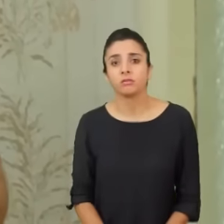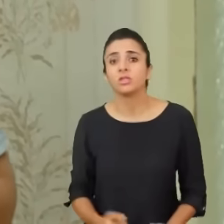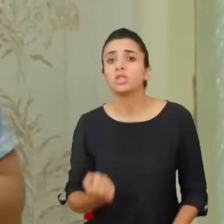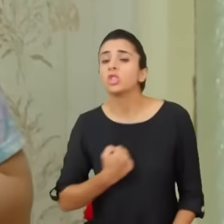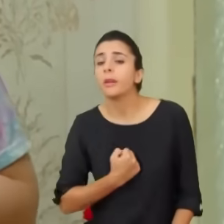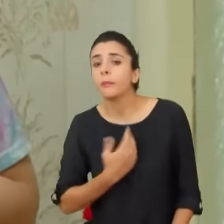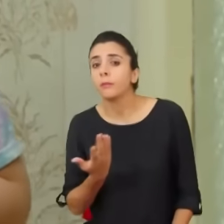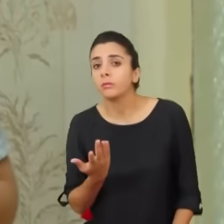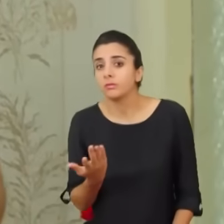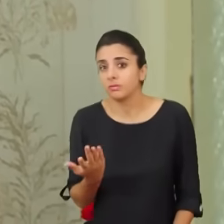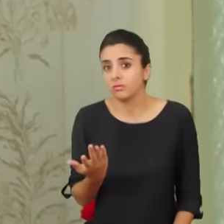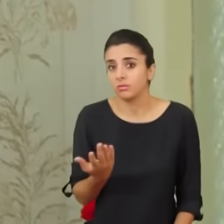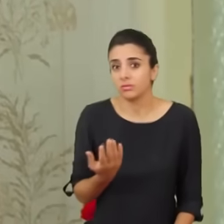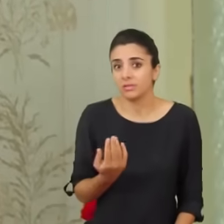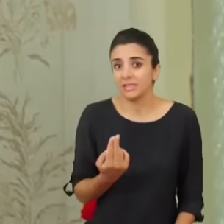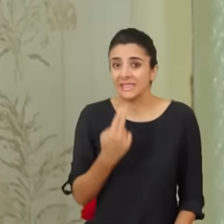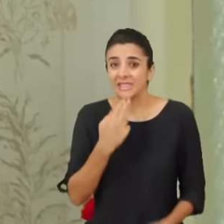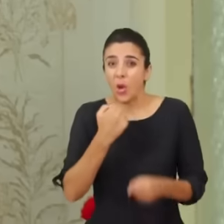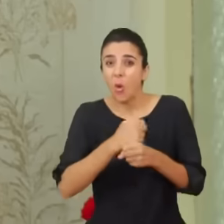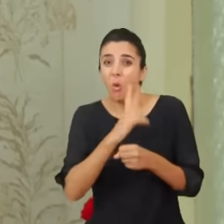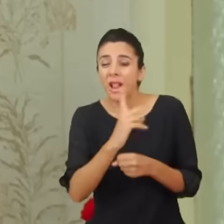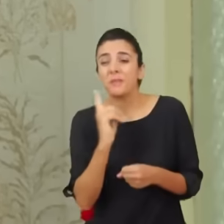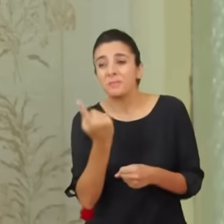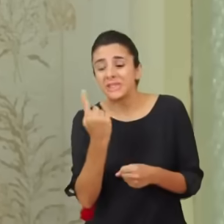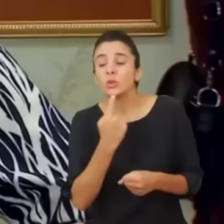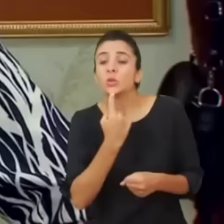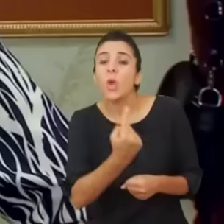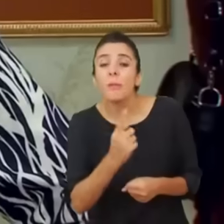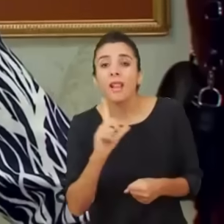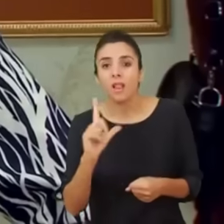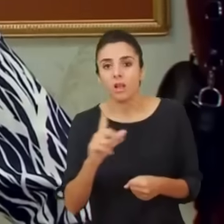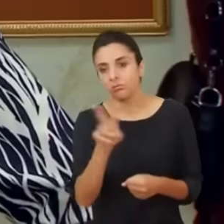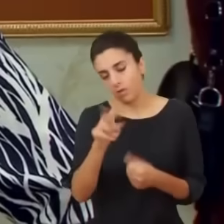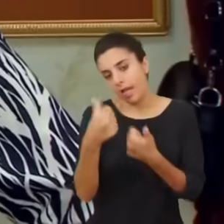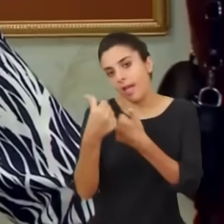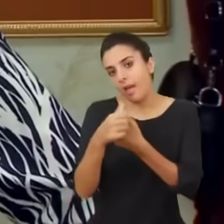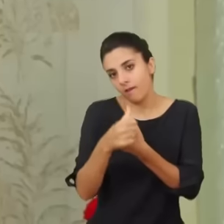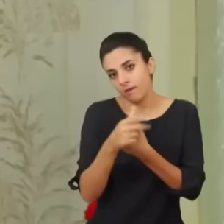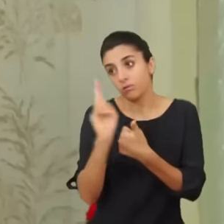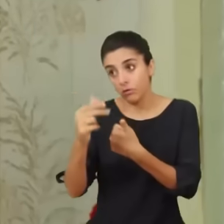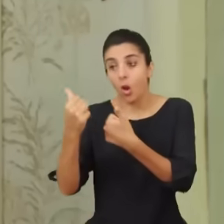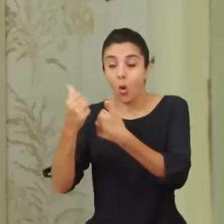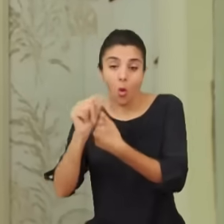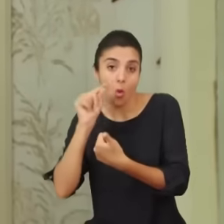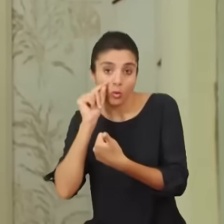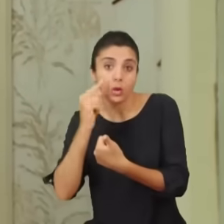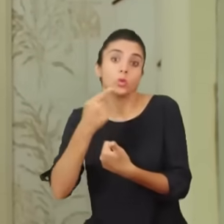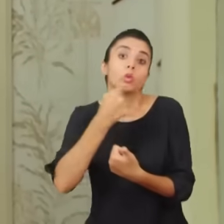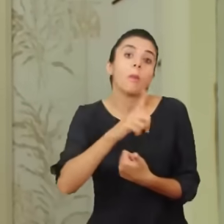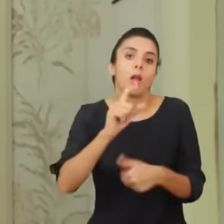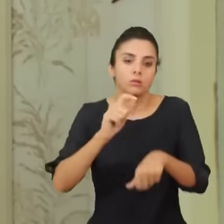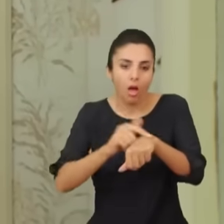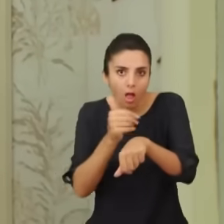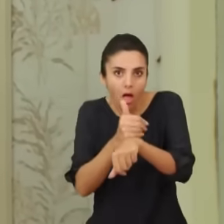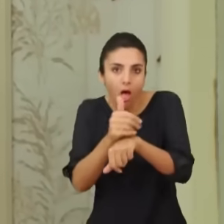Abiciğim işte bu Gülden'e bir söylemen lazım yani. Bu senin karın. Sen kocası olarak ona söylemen lazım. Bak bu